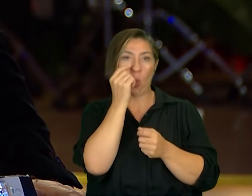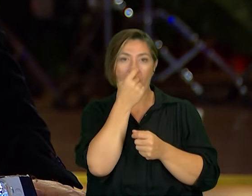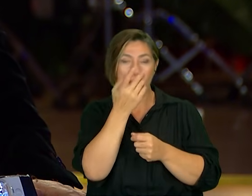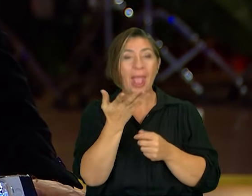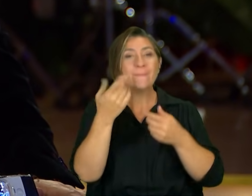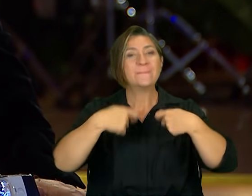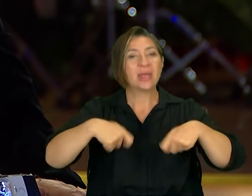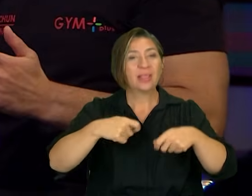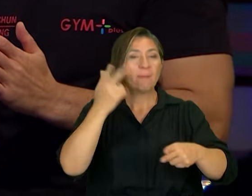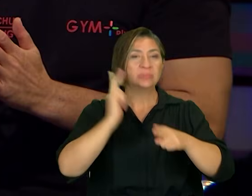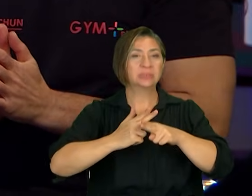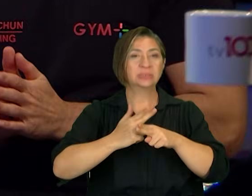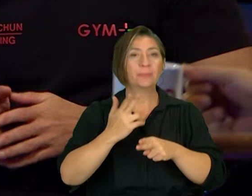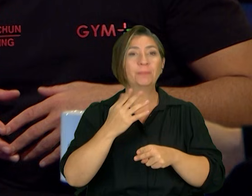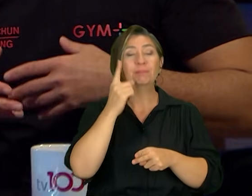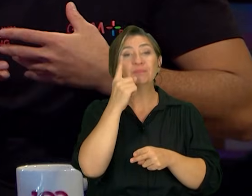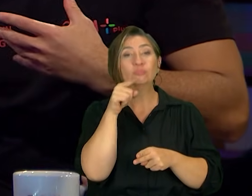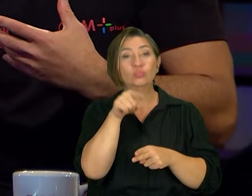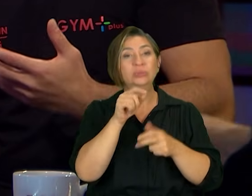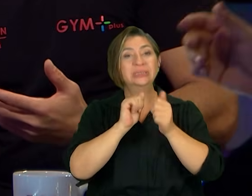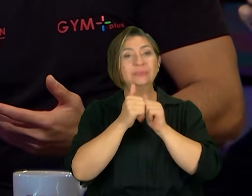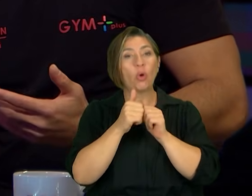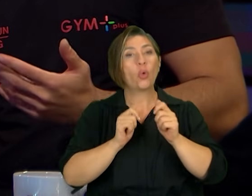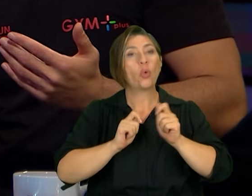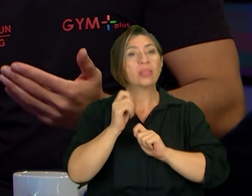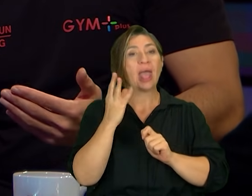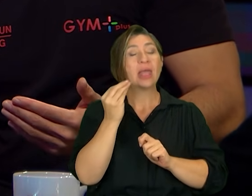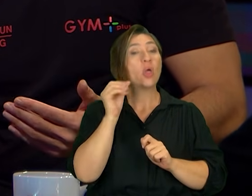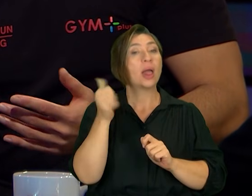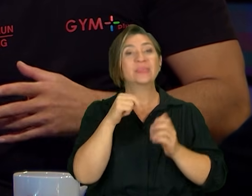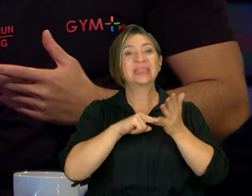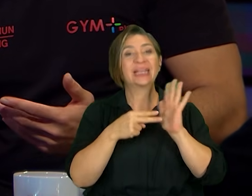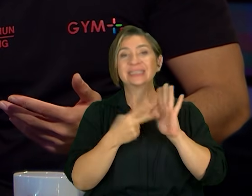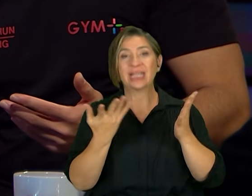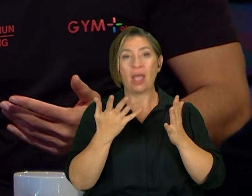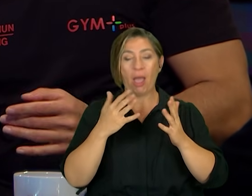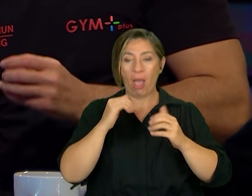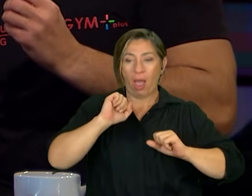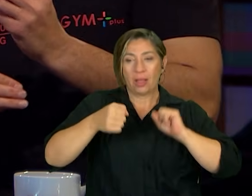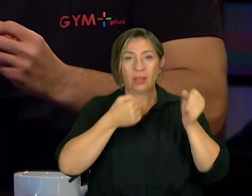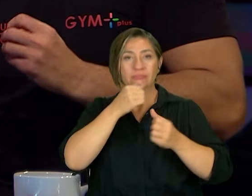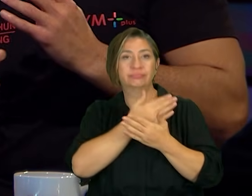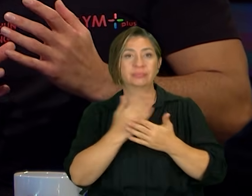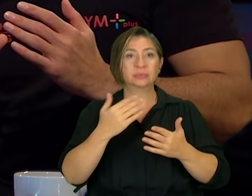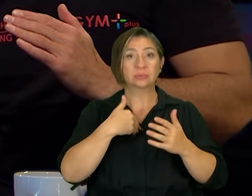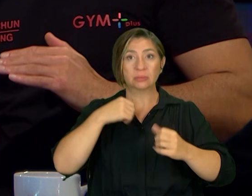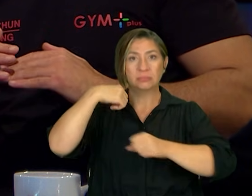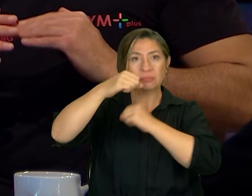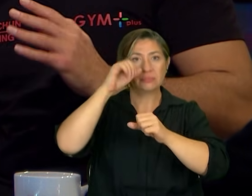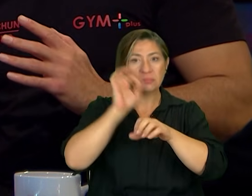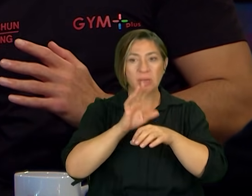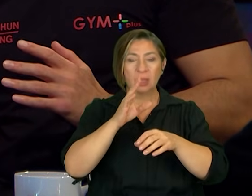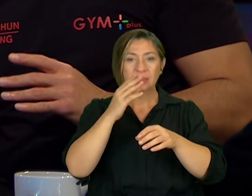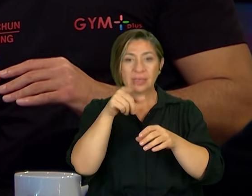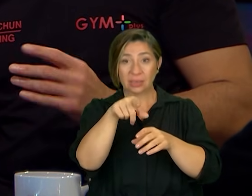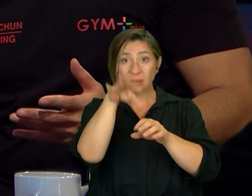Hem pratik hem de hızlı. Bir de Wing Chun'daki kullandığımız en önemli yöntem Okan Bey, hareket akışı. Biz saldırılara başladığımız zaman rakibi